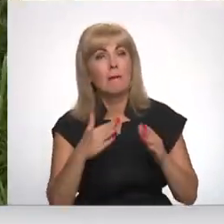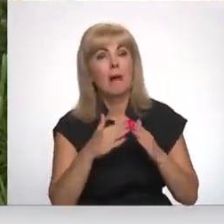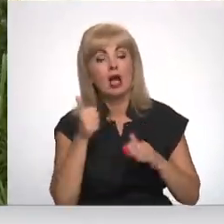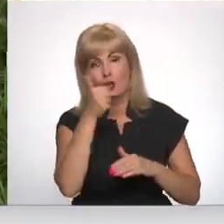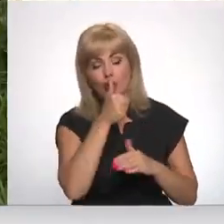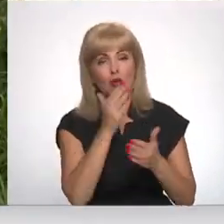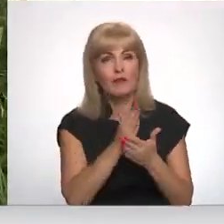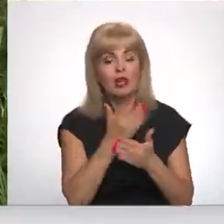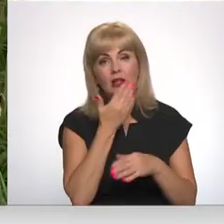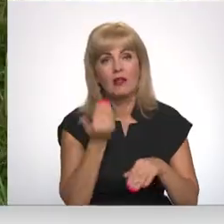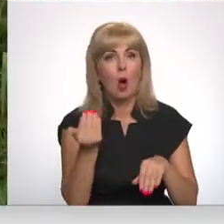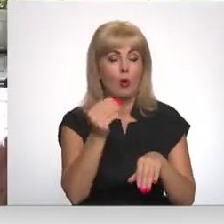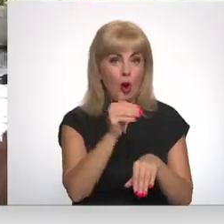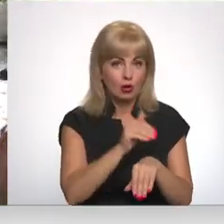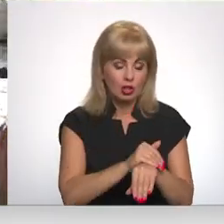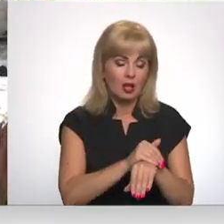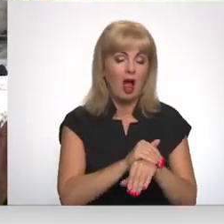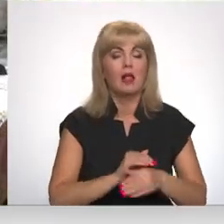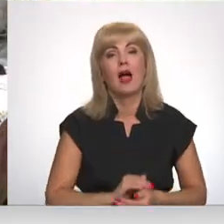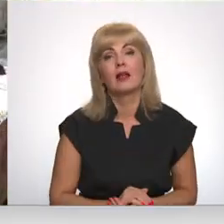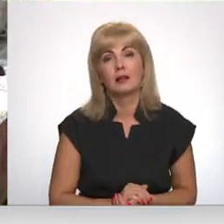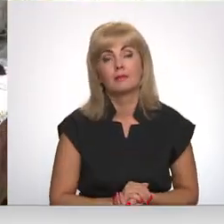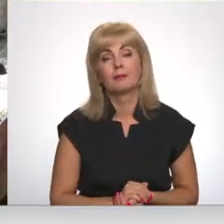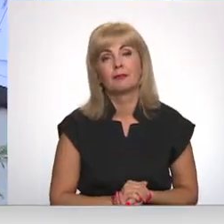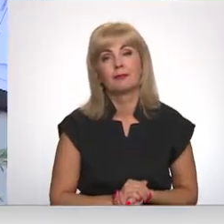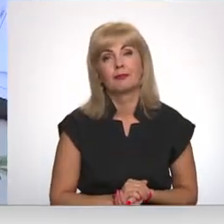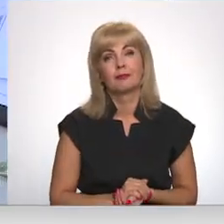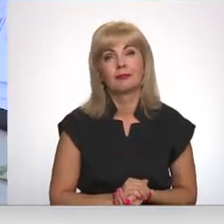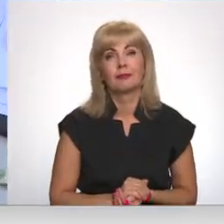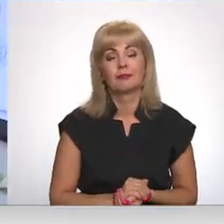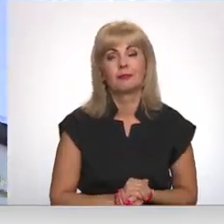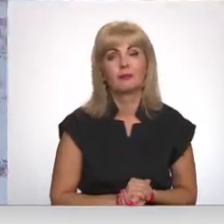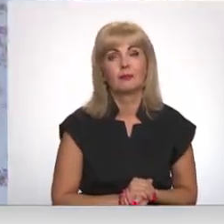nav konstatēti. Tenis Bikovskis, Ivars Belka, Vidzemes televīzija.